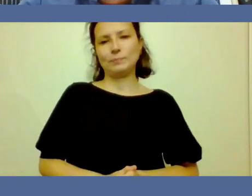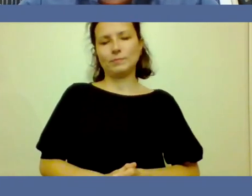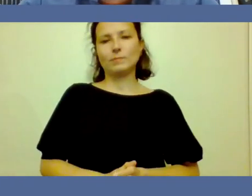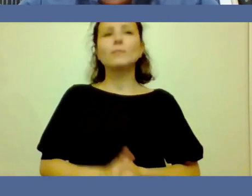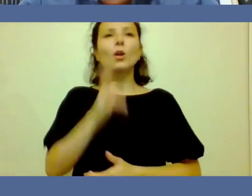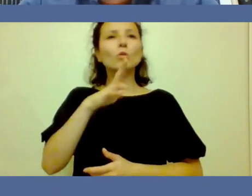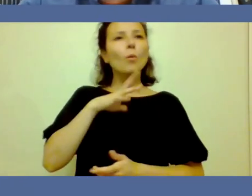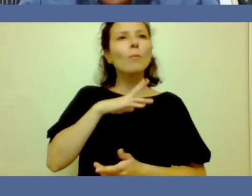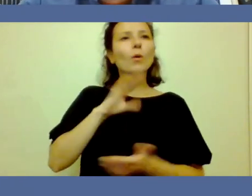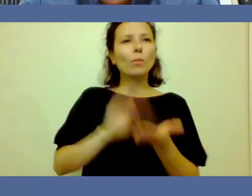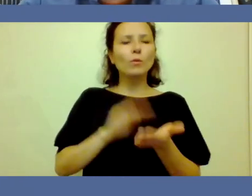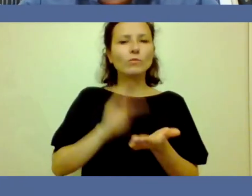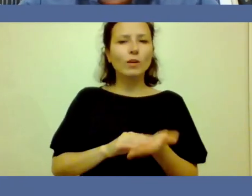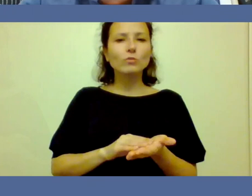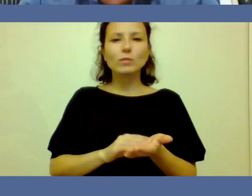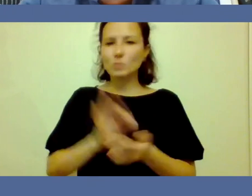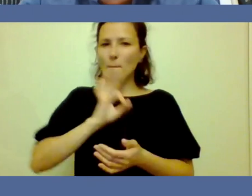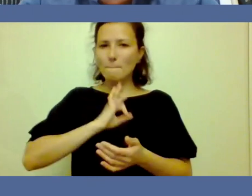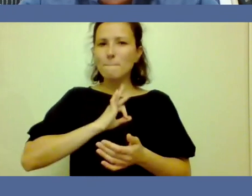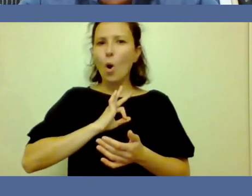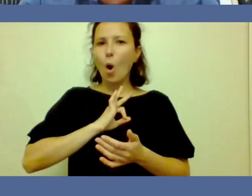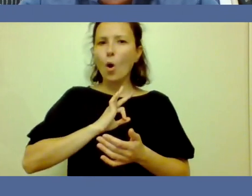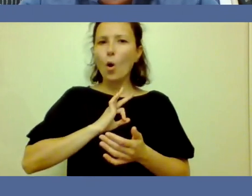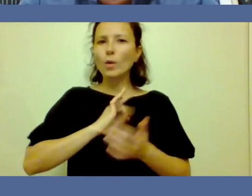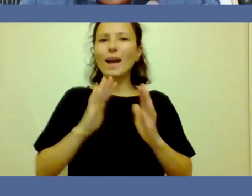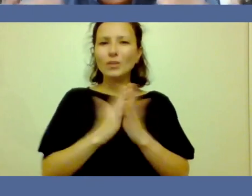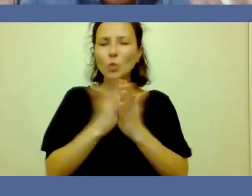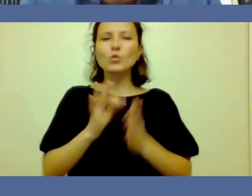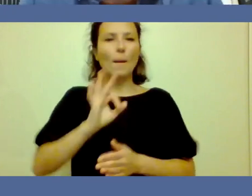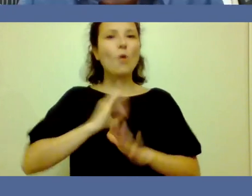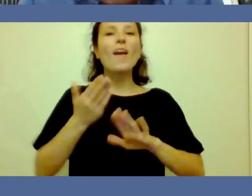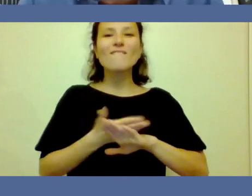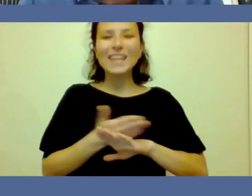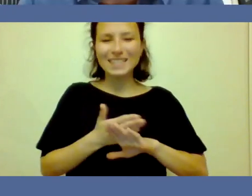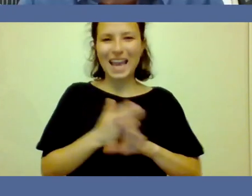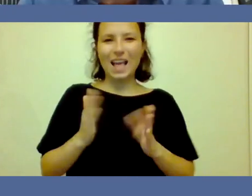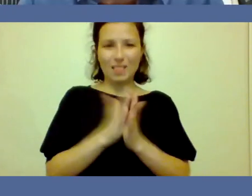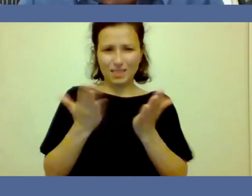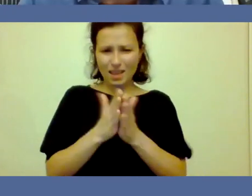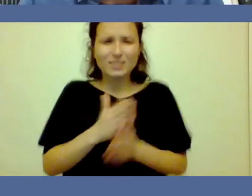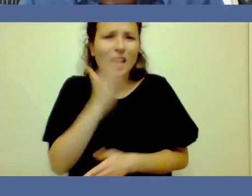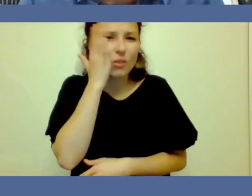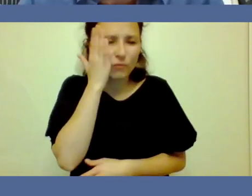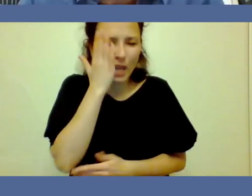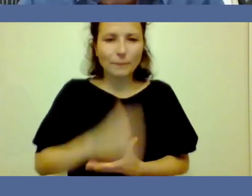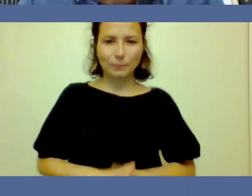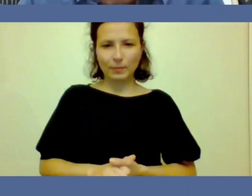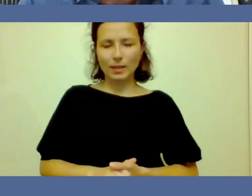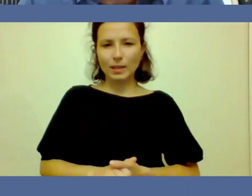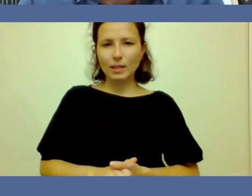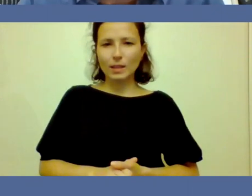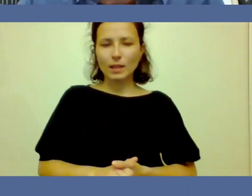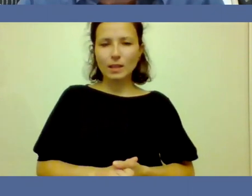doświadczenie z moją prozą, z moją fikcją literacką, no, wie, że te